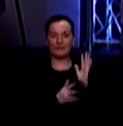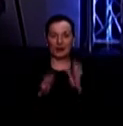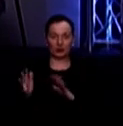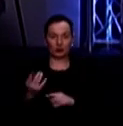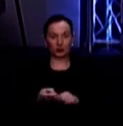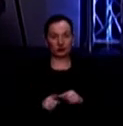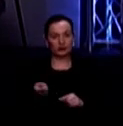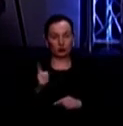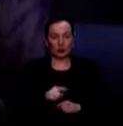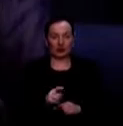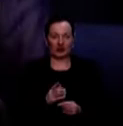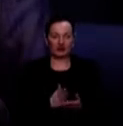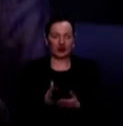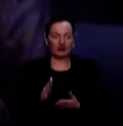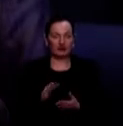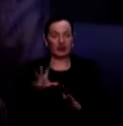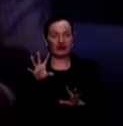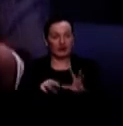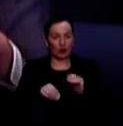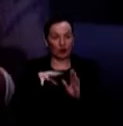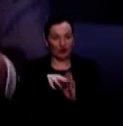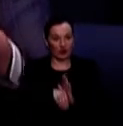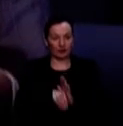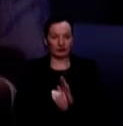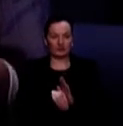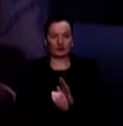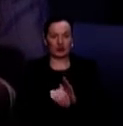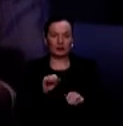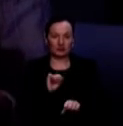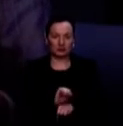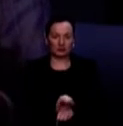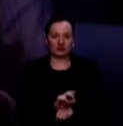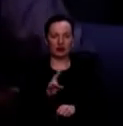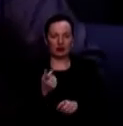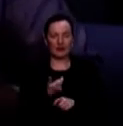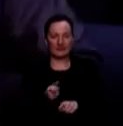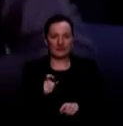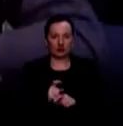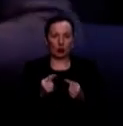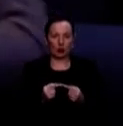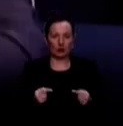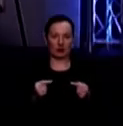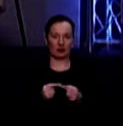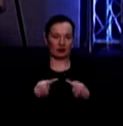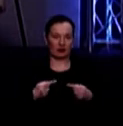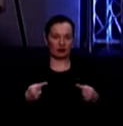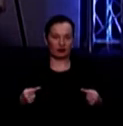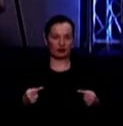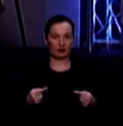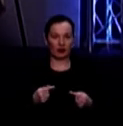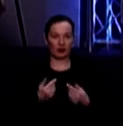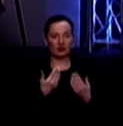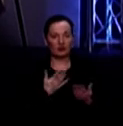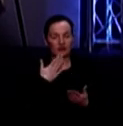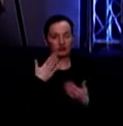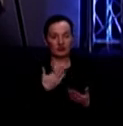Так, врахували. Ми дещо заземлилися на такі більш конкретні речі. Руслане Миколайовичу, до вас запитання. На вашу думку,